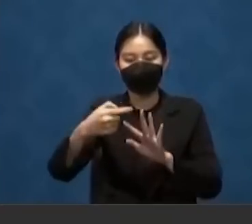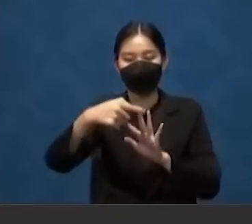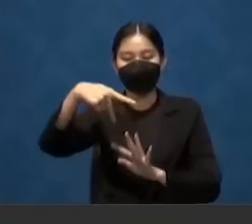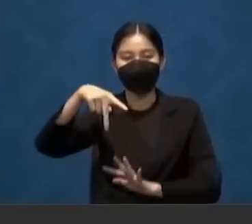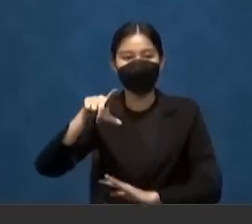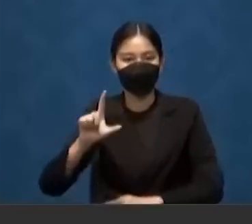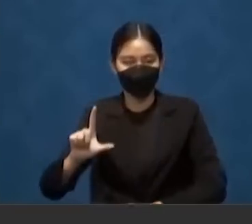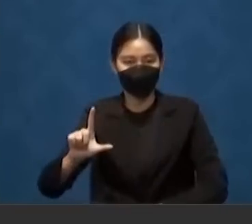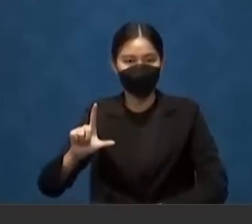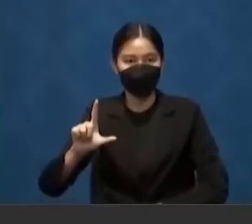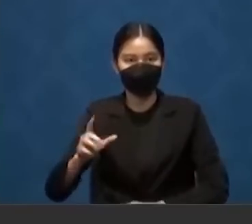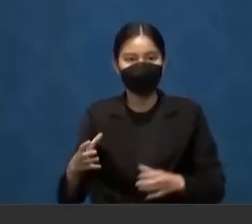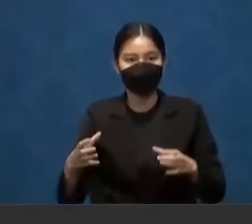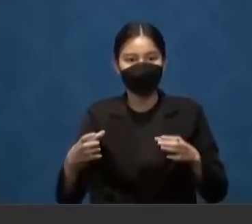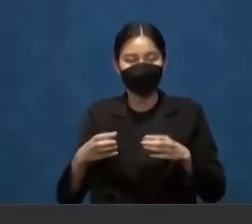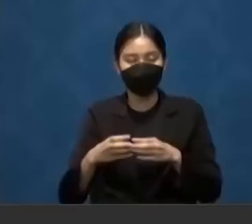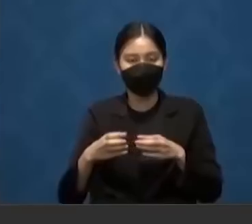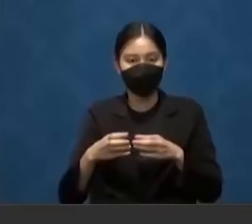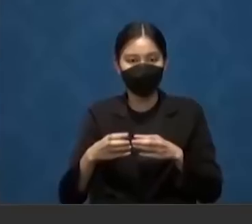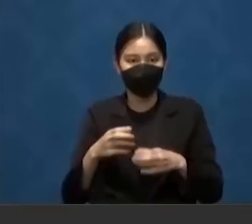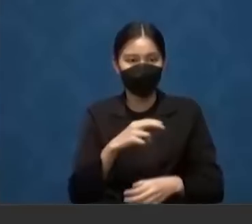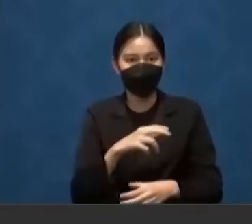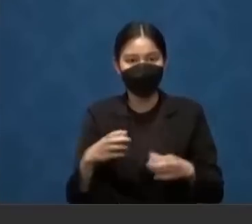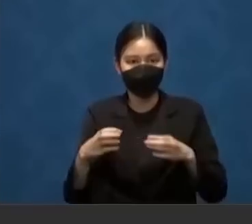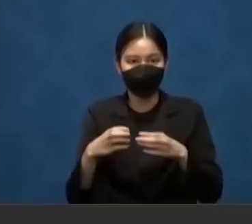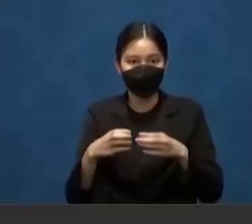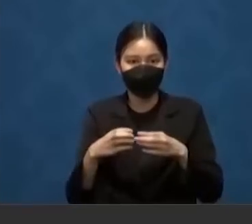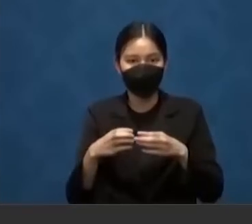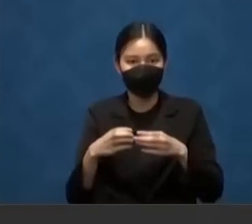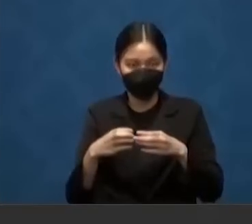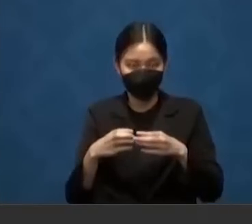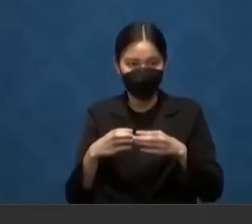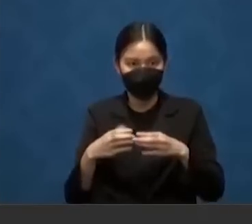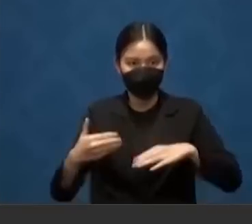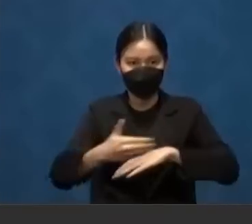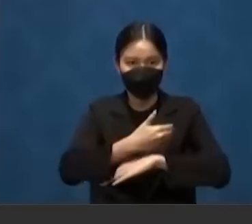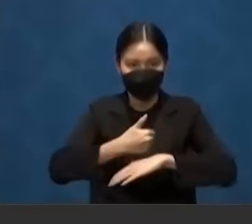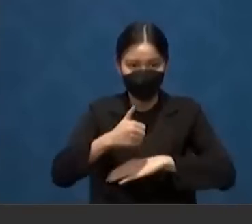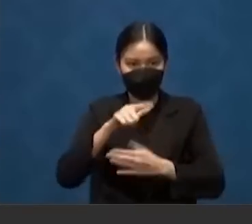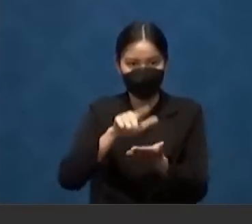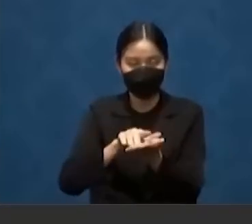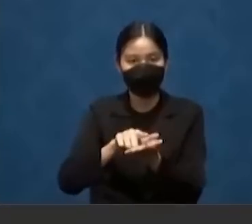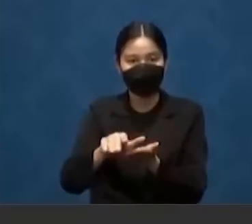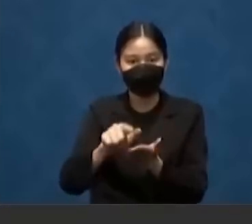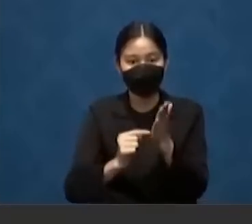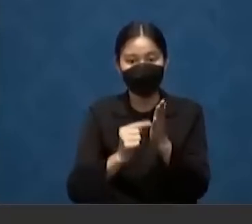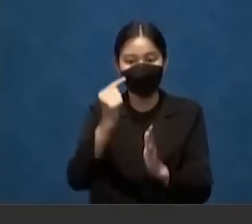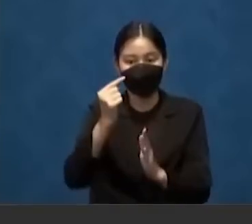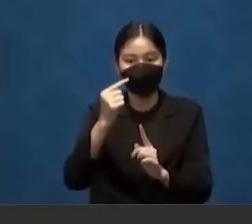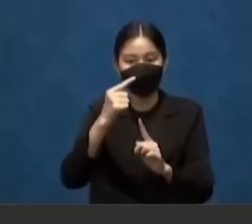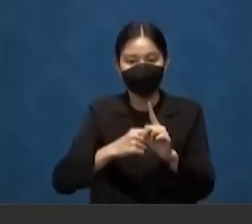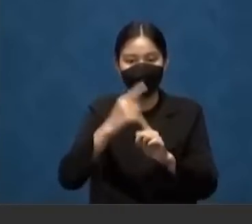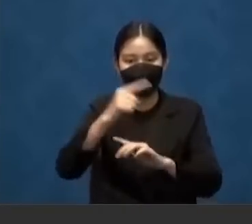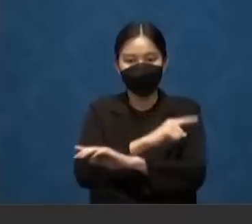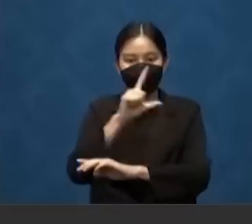หนึ่นายสุพรจุระสัยสมาชิสภาพูดแนรสดอนพักรวมพลัง ลาออก